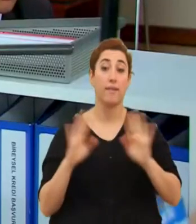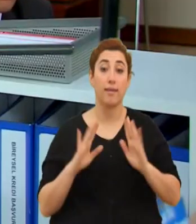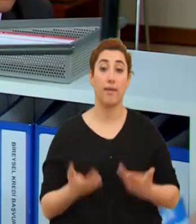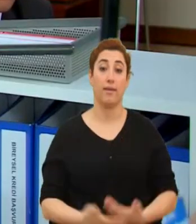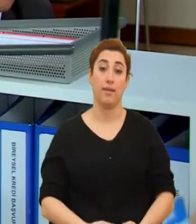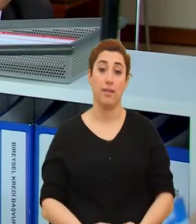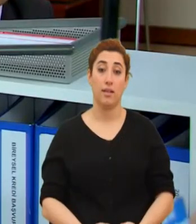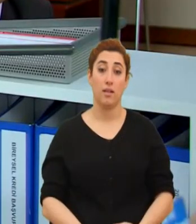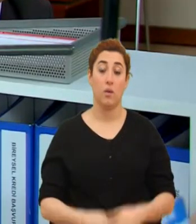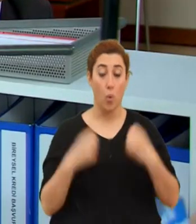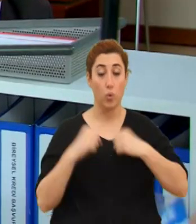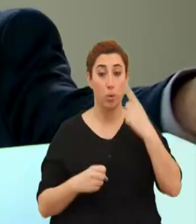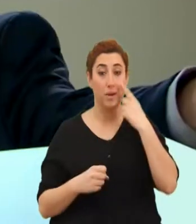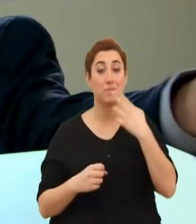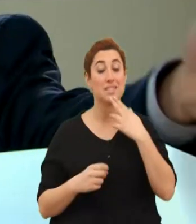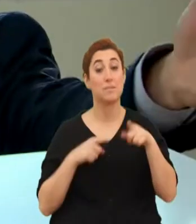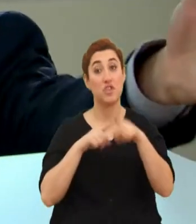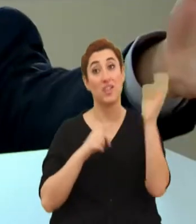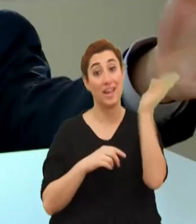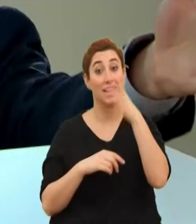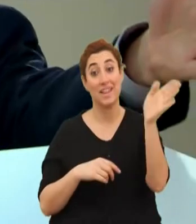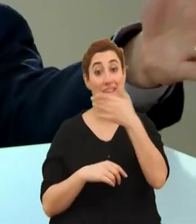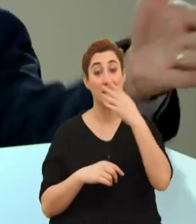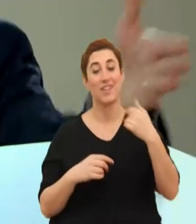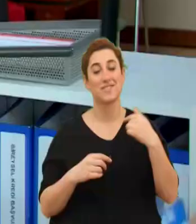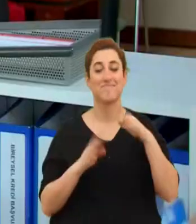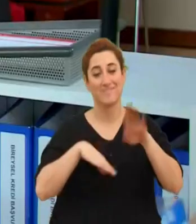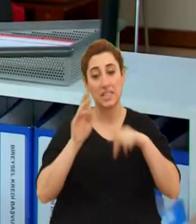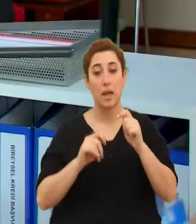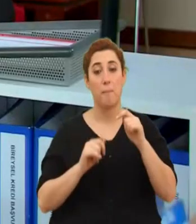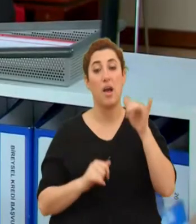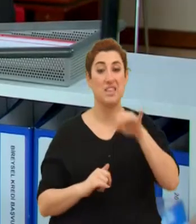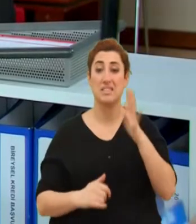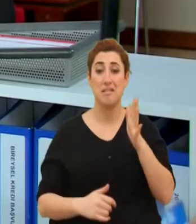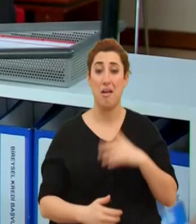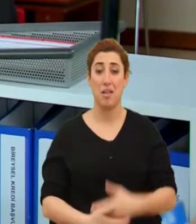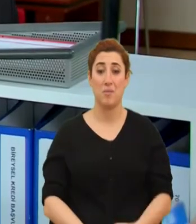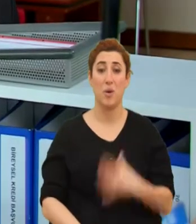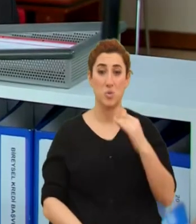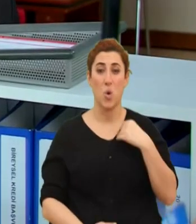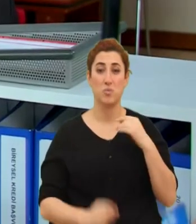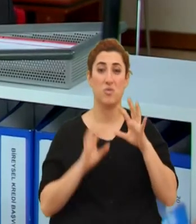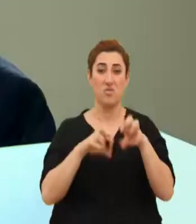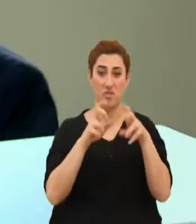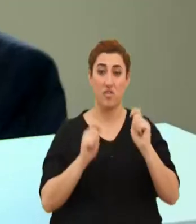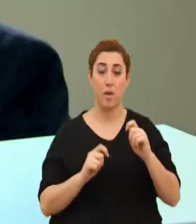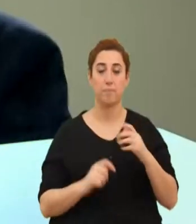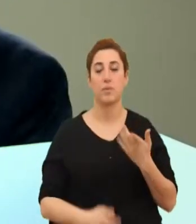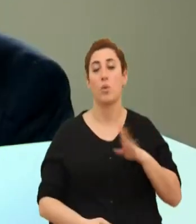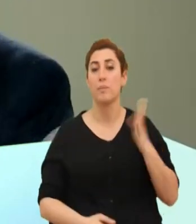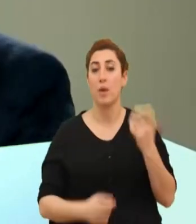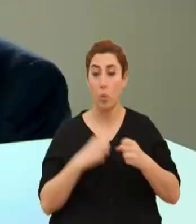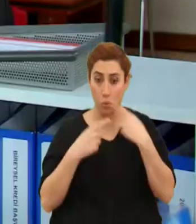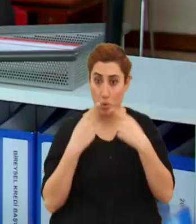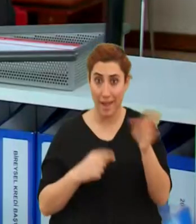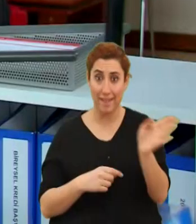ya. Oturma, git kızın peşinden git. Git şey yap, gönlünü al kızın. Haklısın galiba abicim. Çok mu fazla üstüne gittim? Ya oğlum, ne